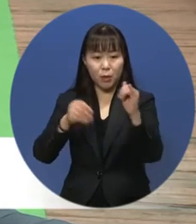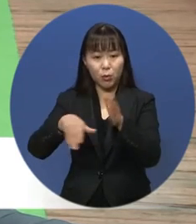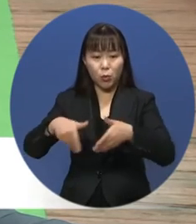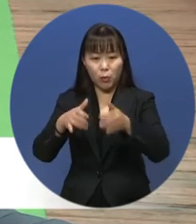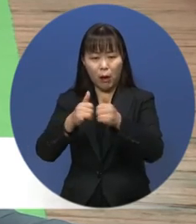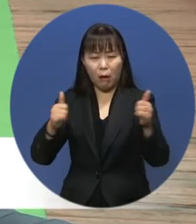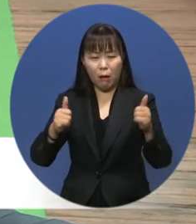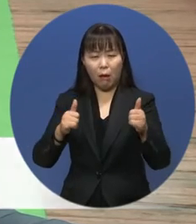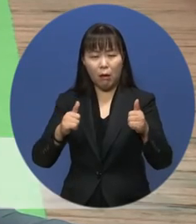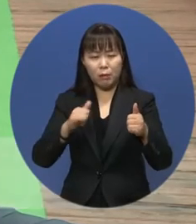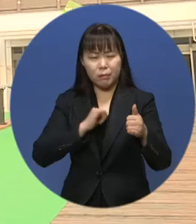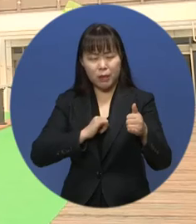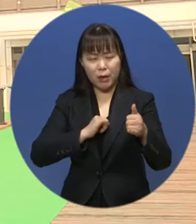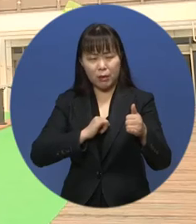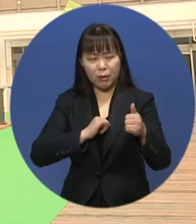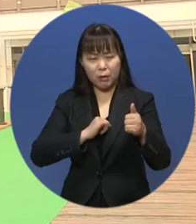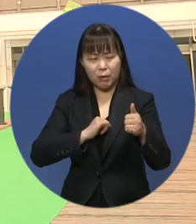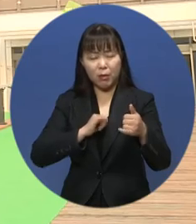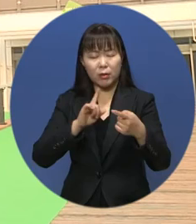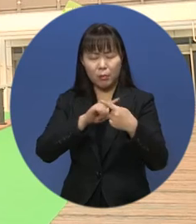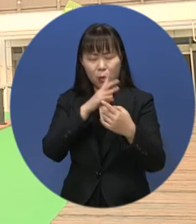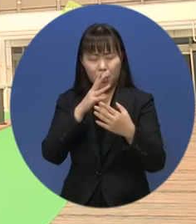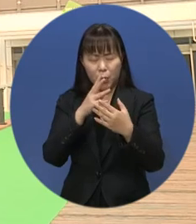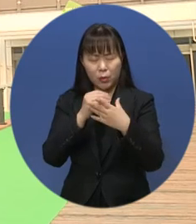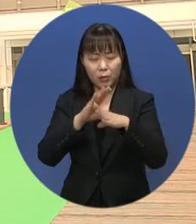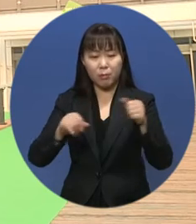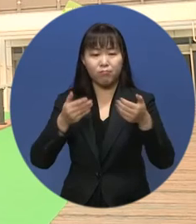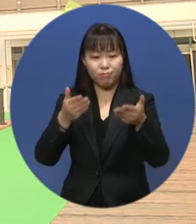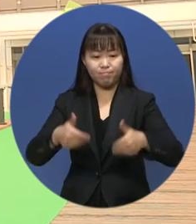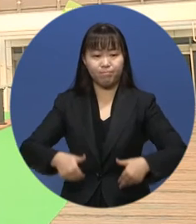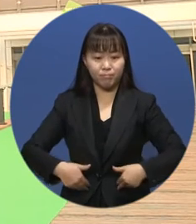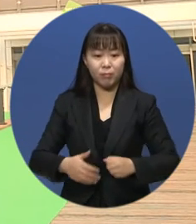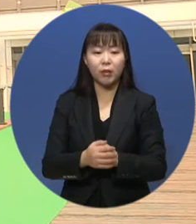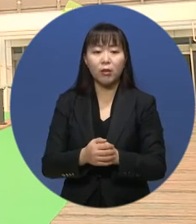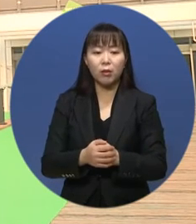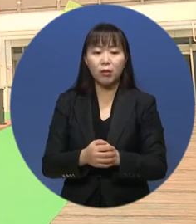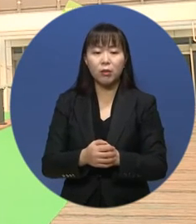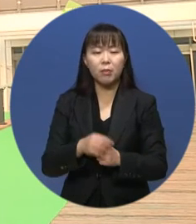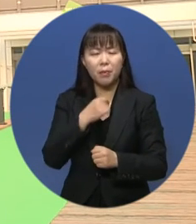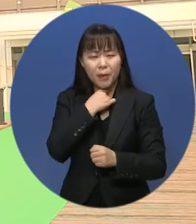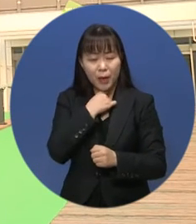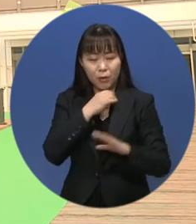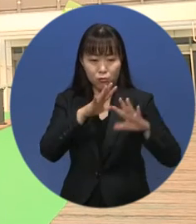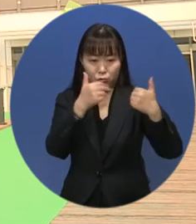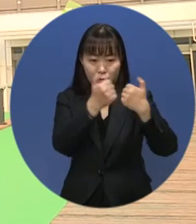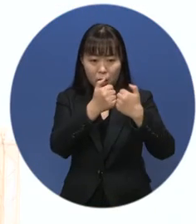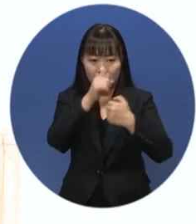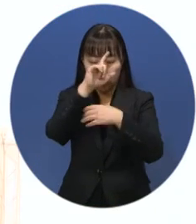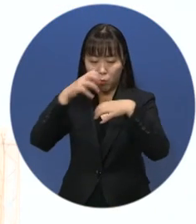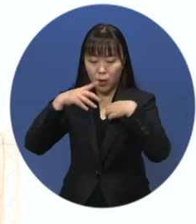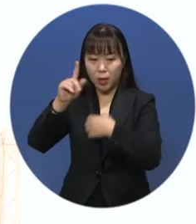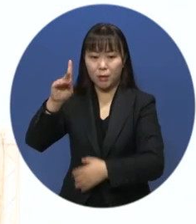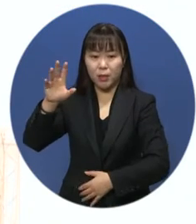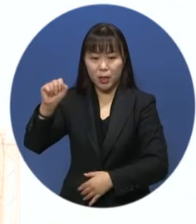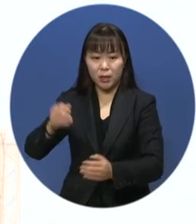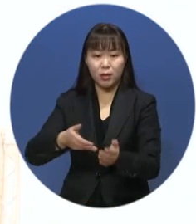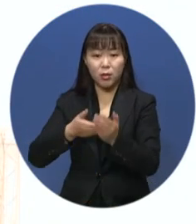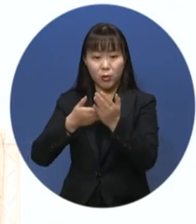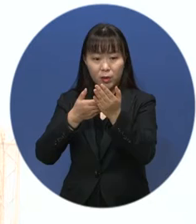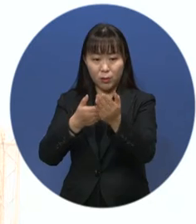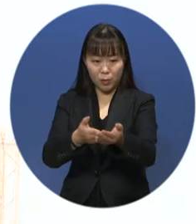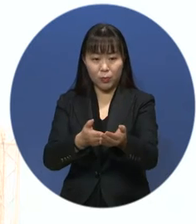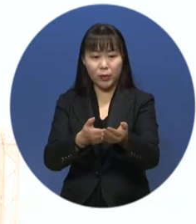박탈감을 해소해야 합니다. 한편 충청남도는 도민의 염원을 국회와 정부, KBS에